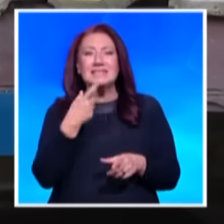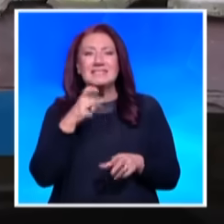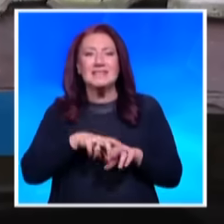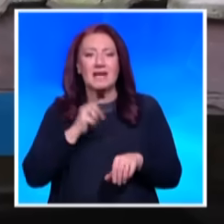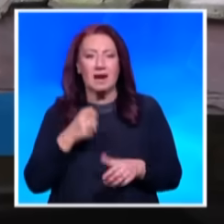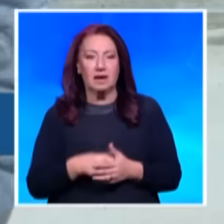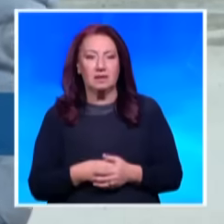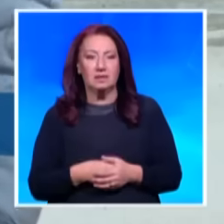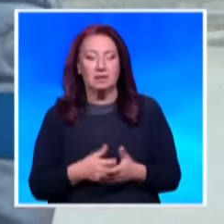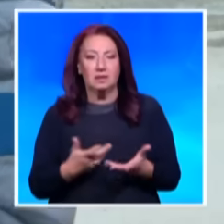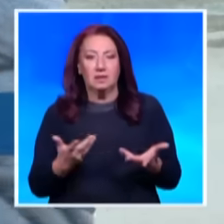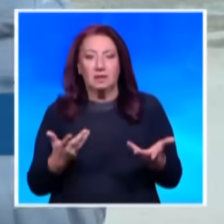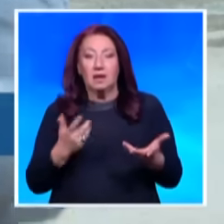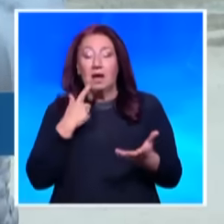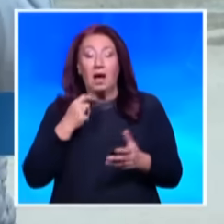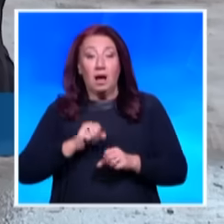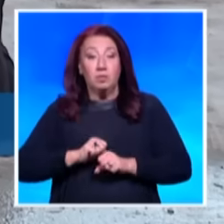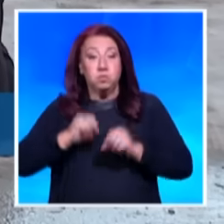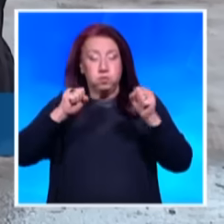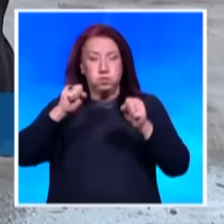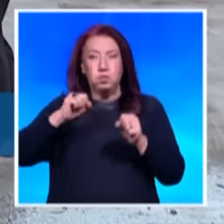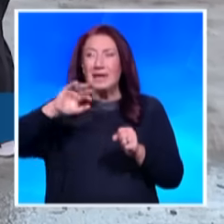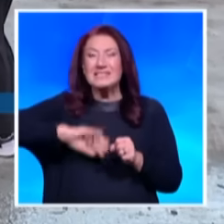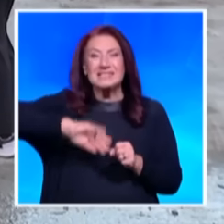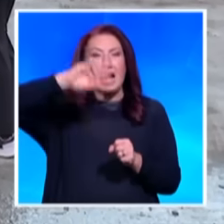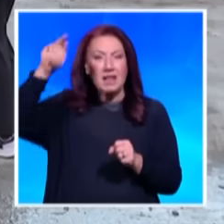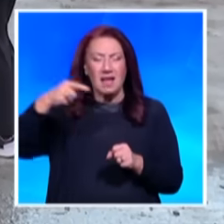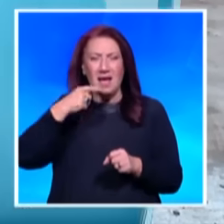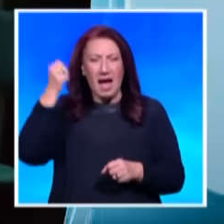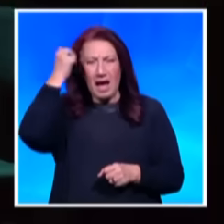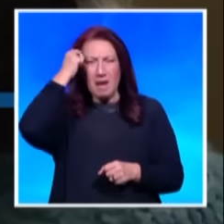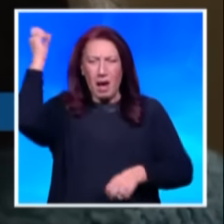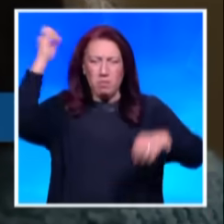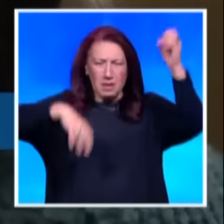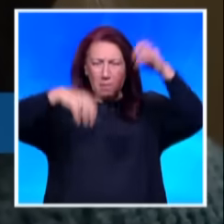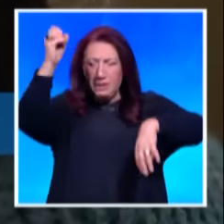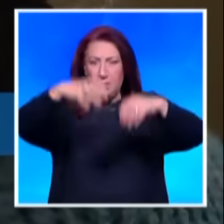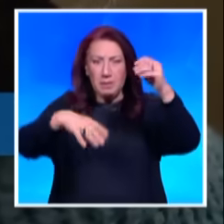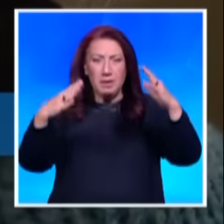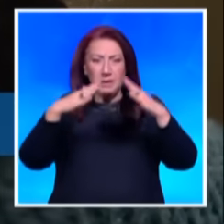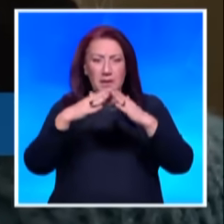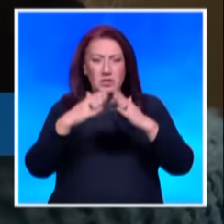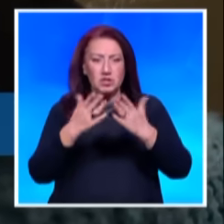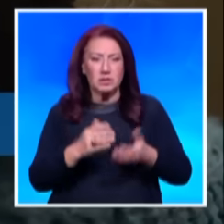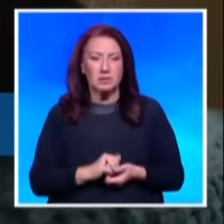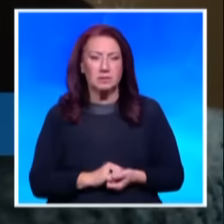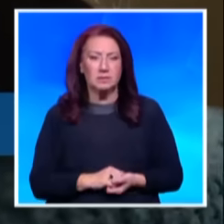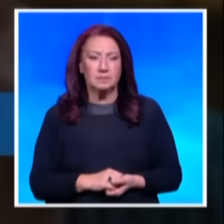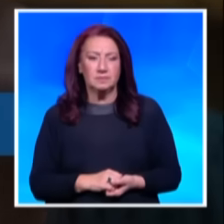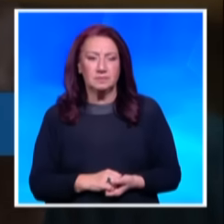Изна всичките камъни тръгнаха през къщите. Дойдоха чак плътното за движение. Криминална полиция, главен инспектор Корев.